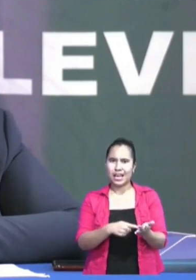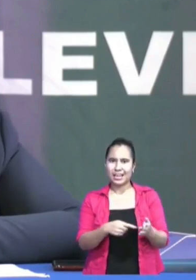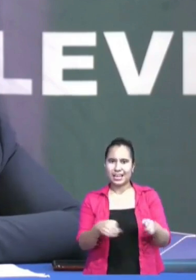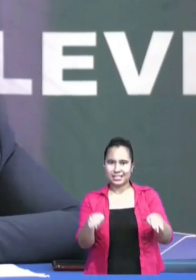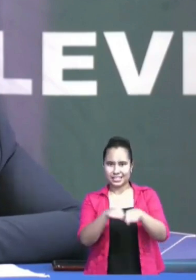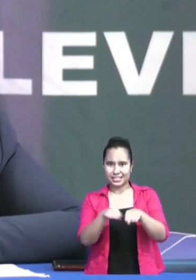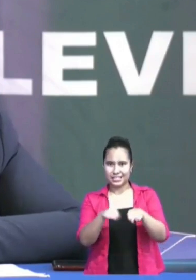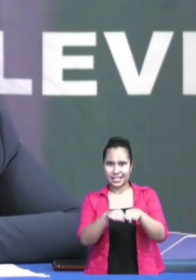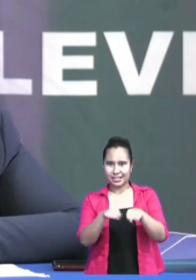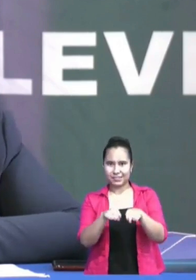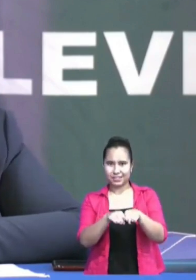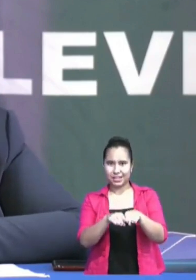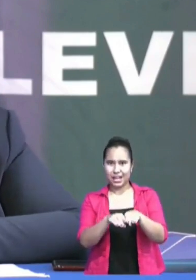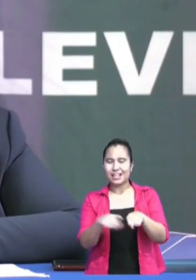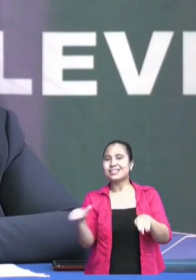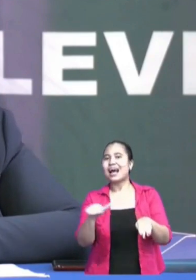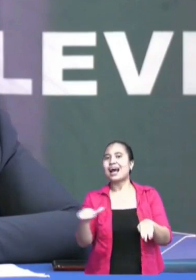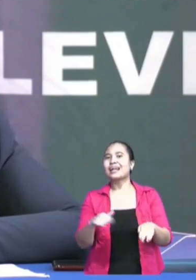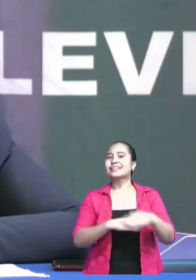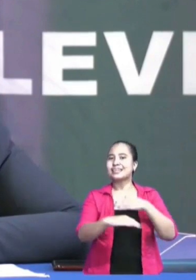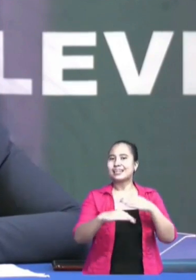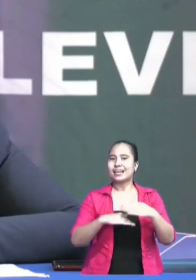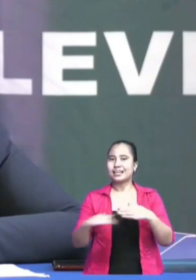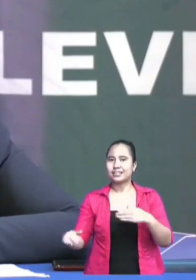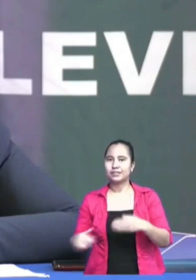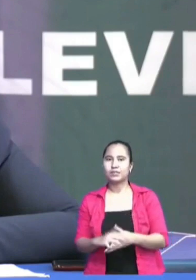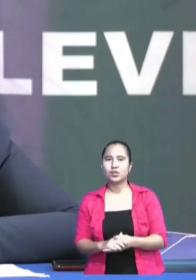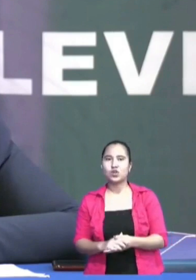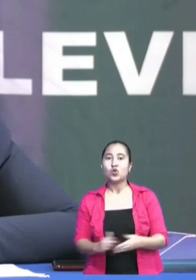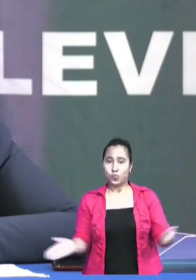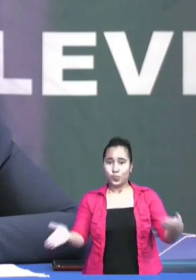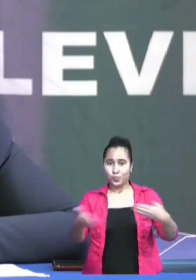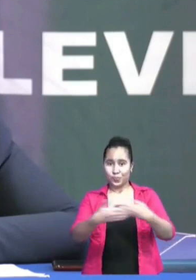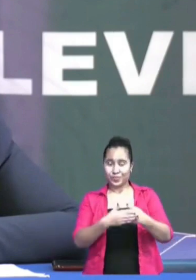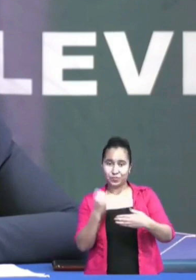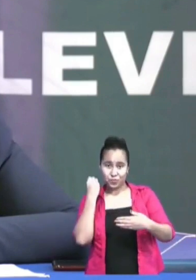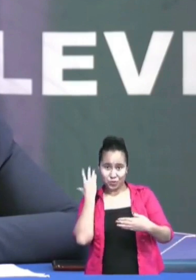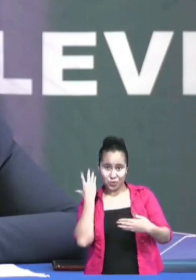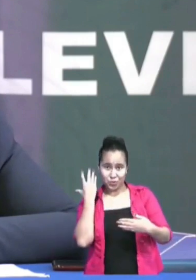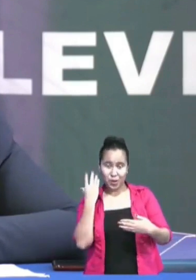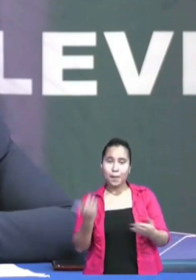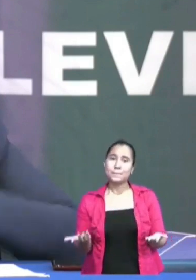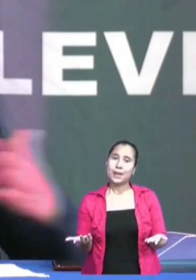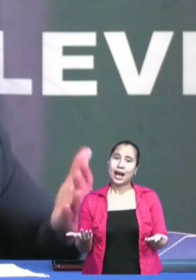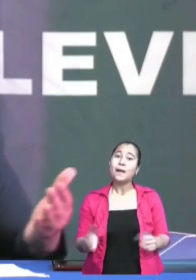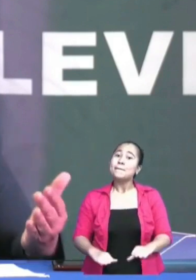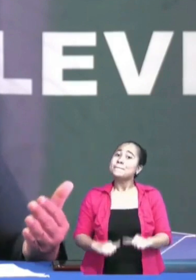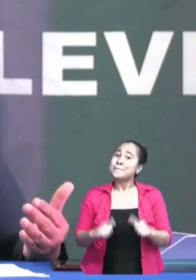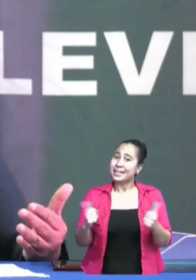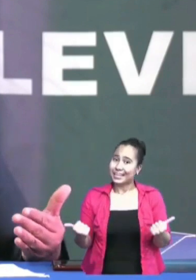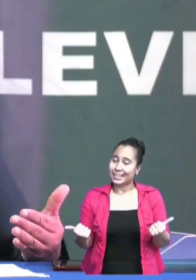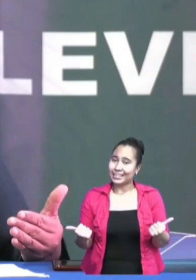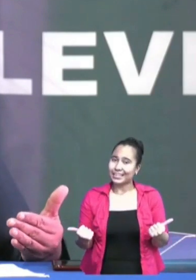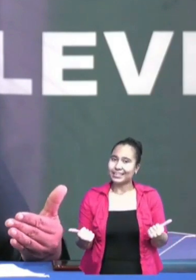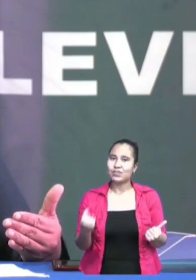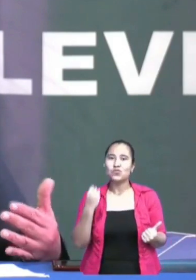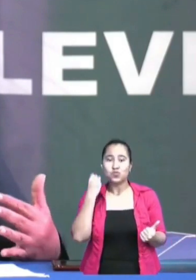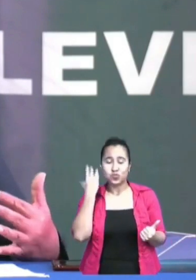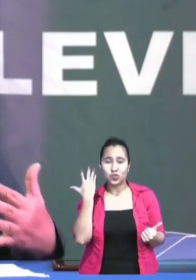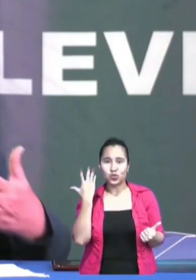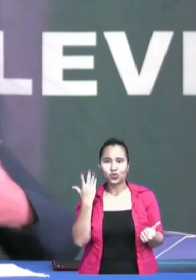schooljaar eerder af, maar we beginnen dan ook eerder, half augustus, net als de regio.